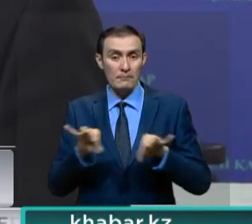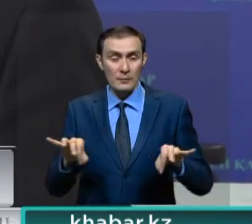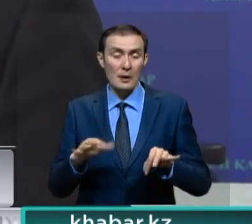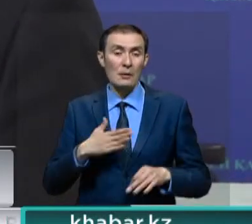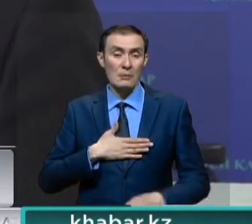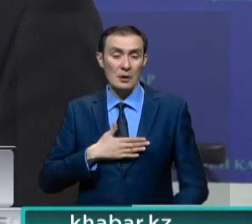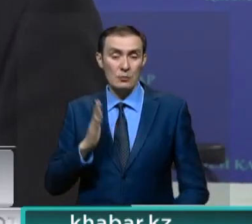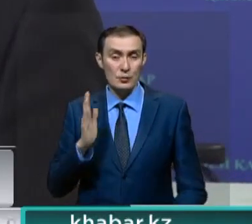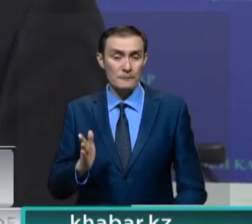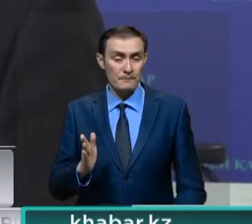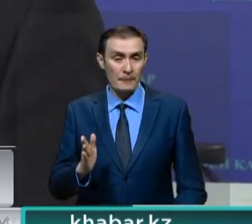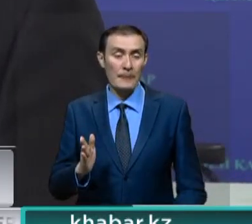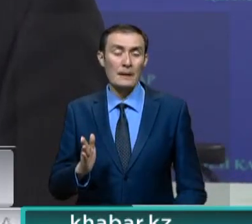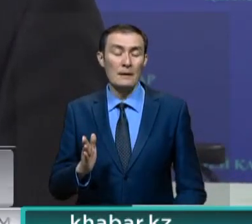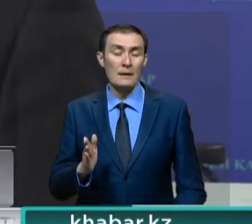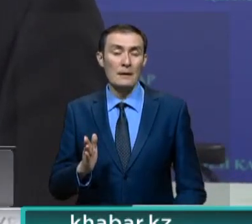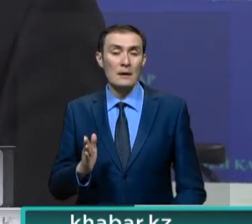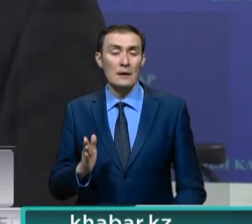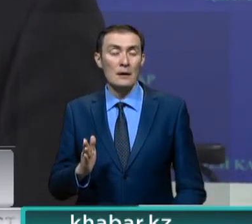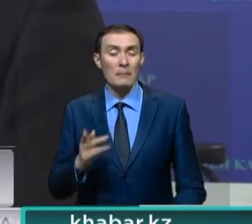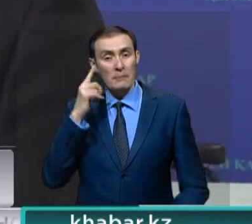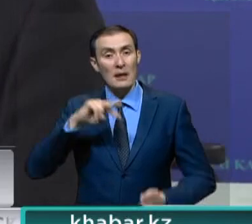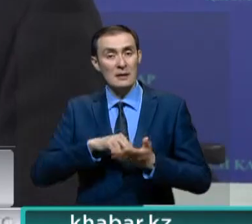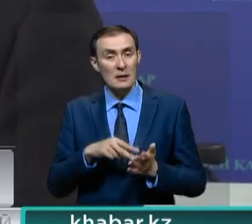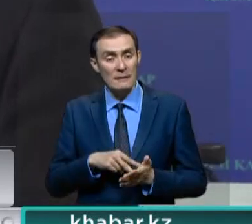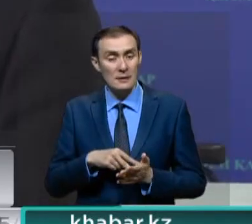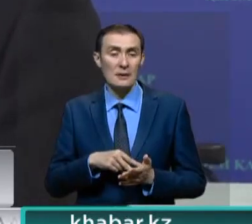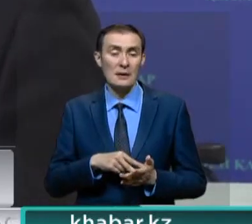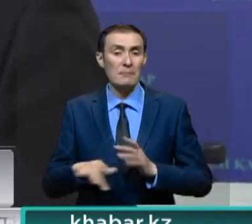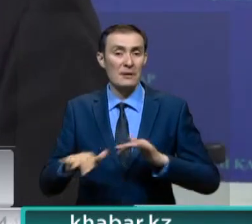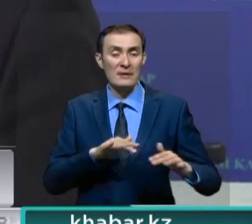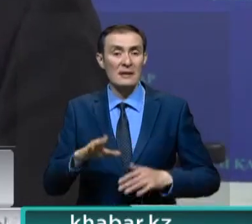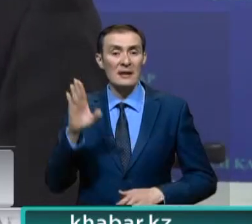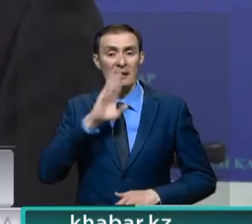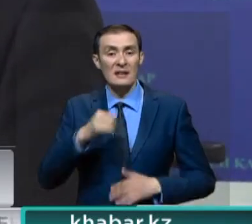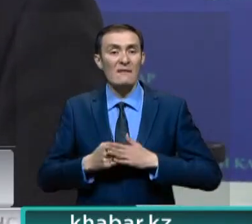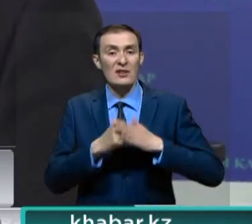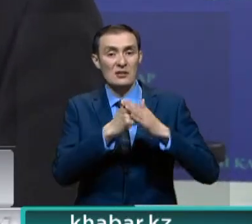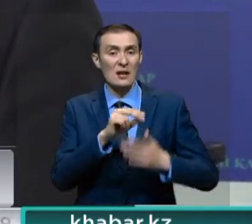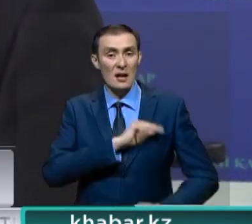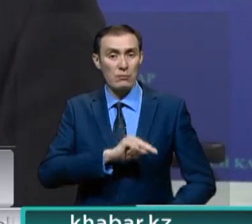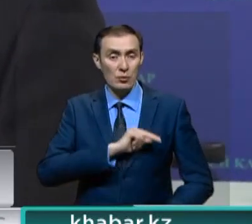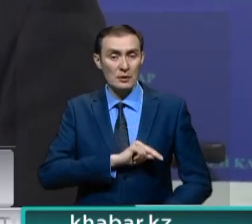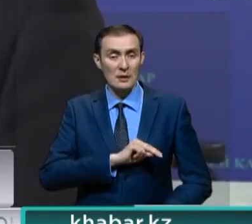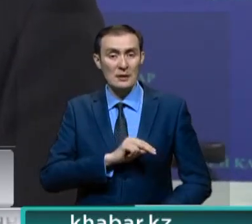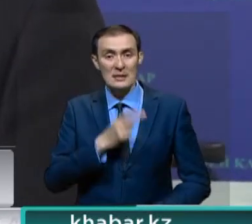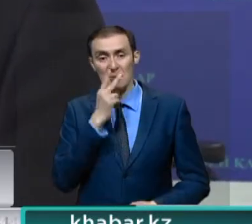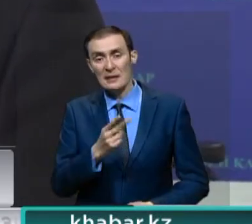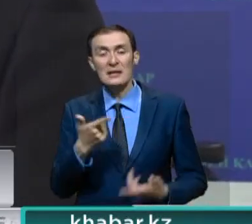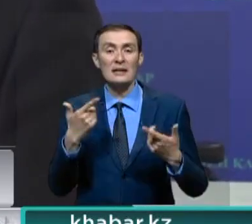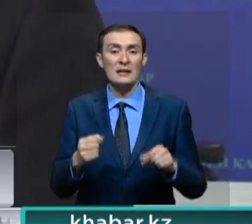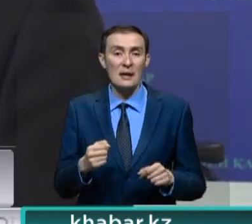мы уже будем думать, да и проводить гидравлические работы, и уже будет